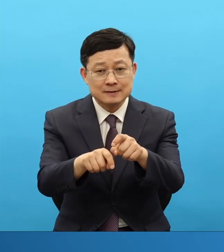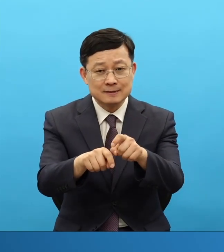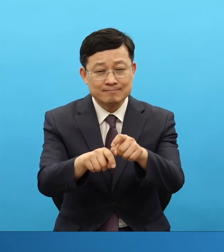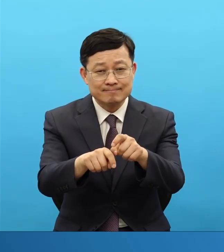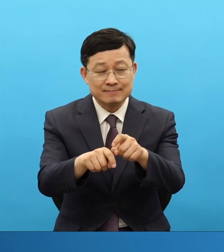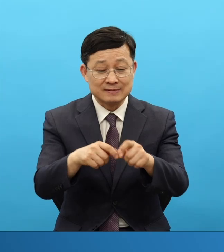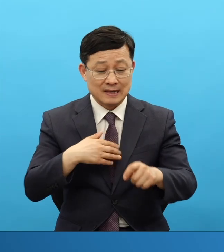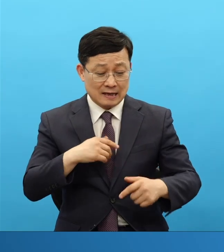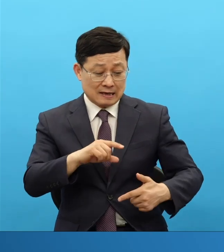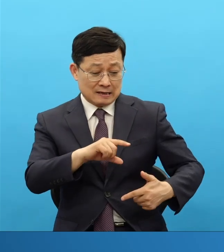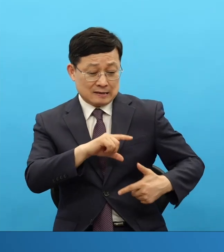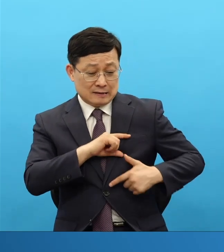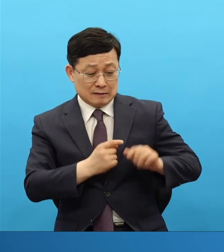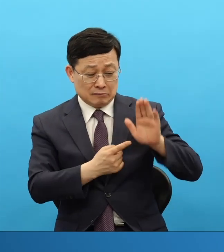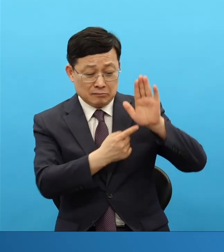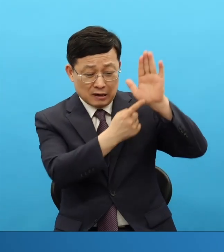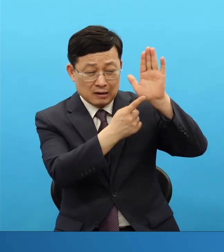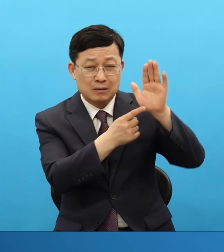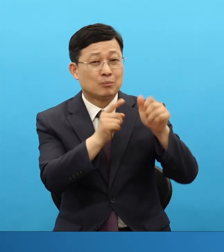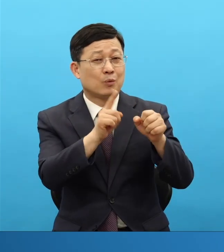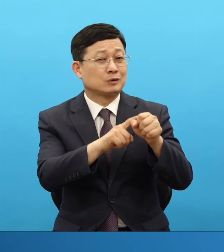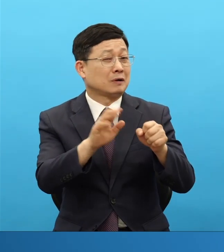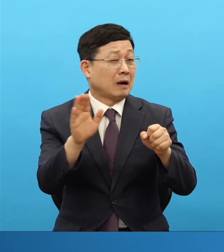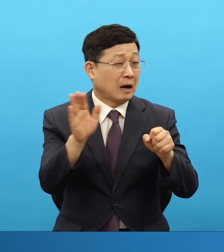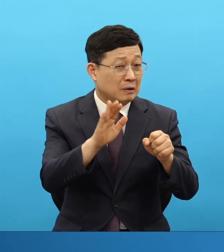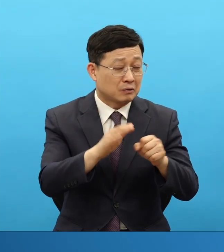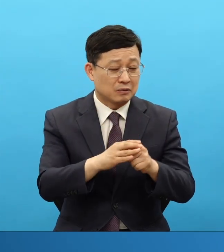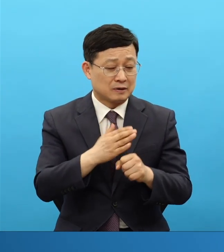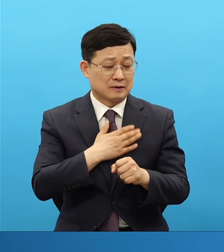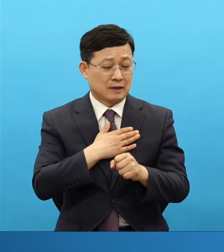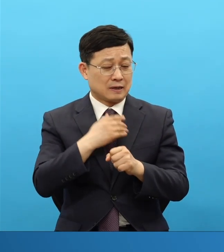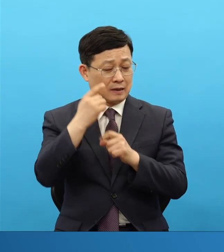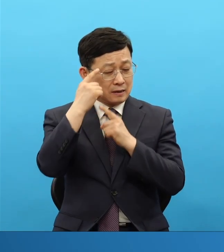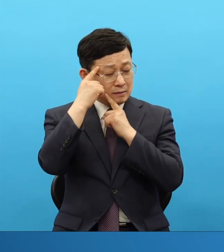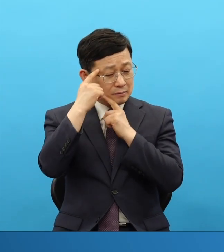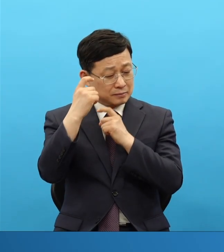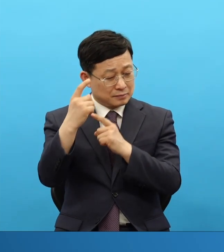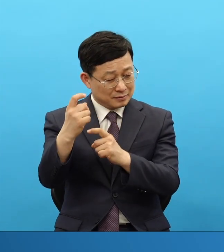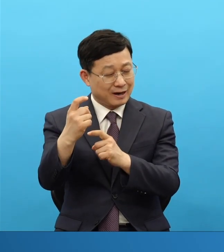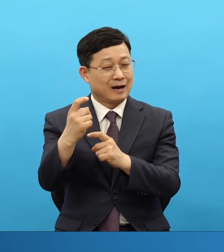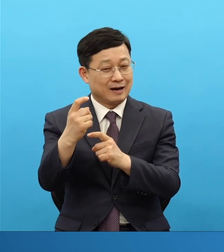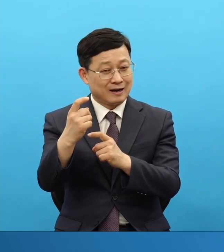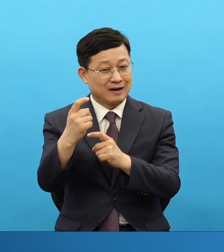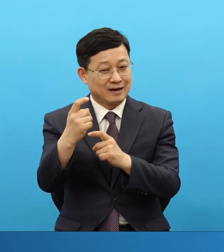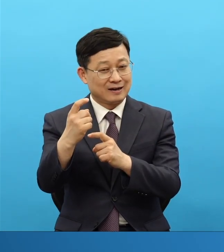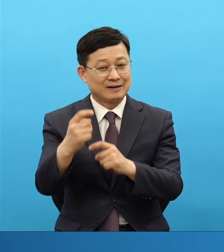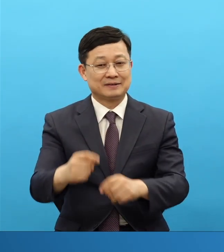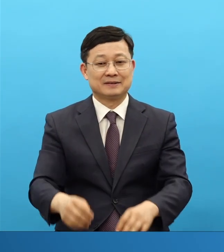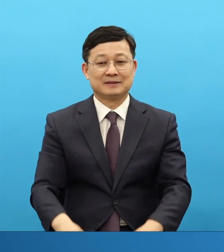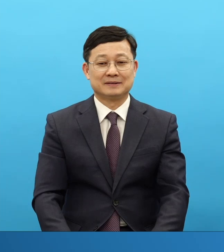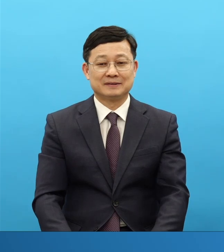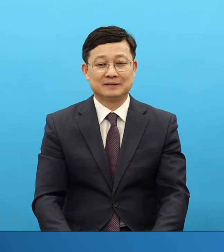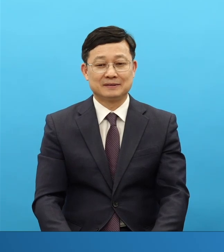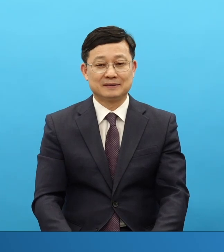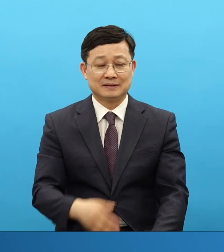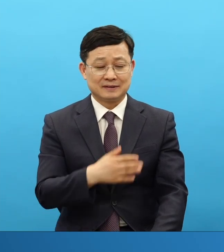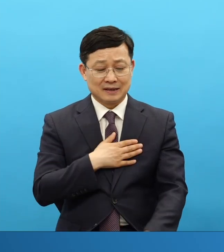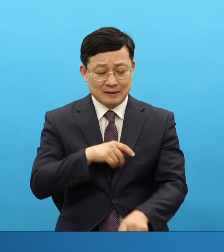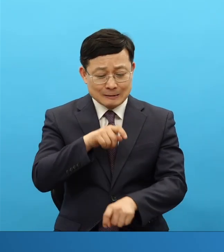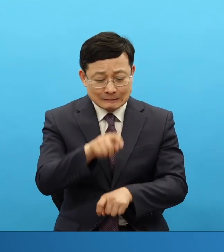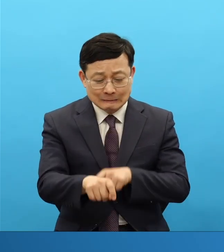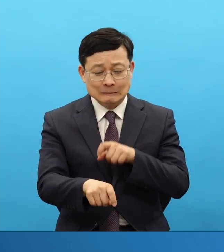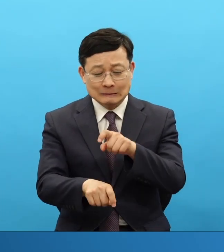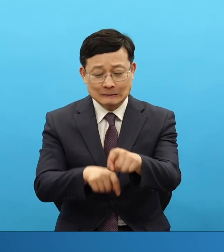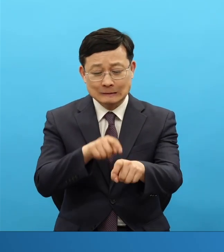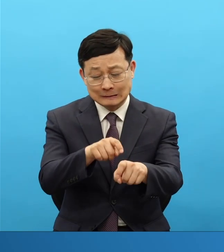you're trying to make a name for yourself. 발자취는 다른 얘기예요. Your footprints, that's something different. 이걸